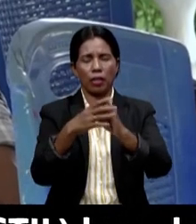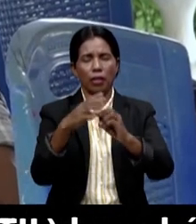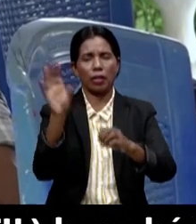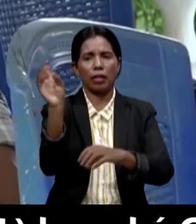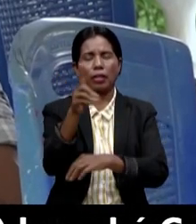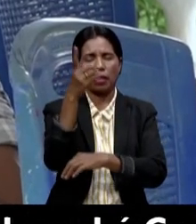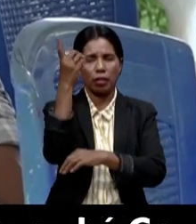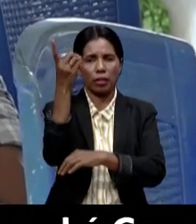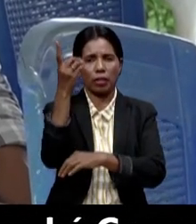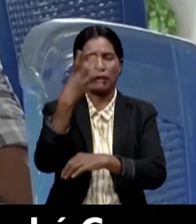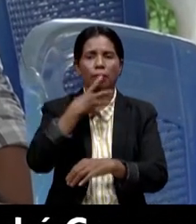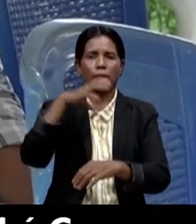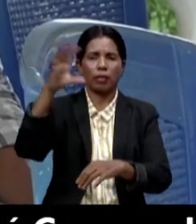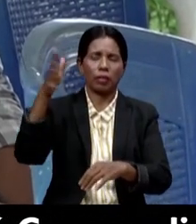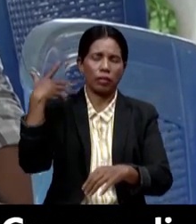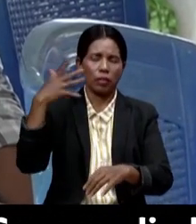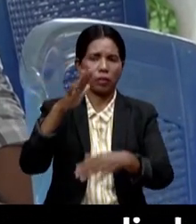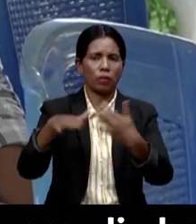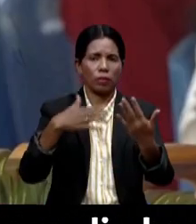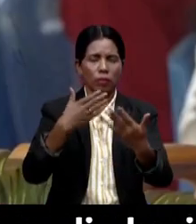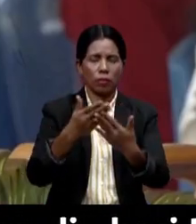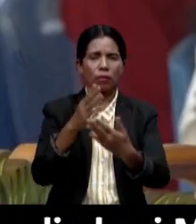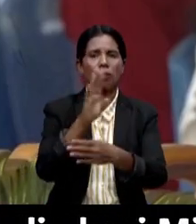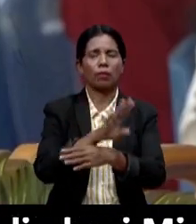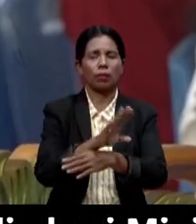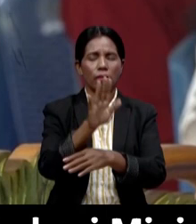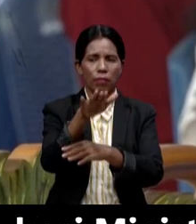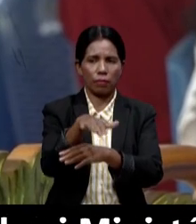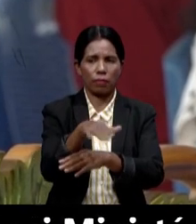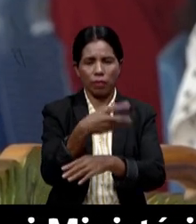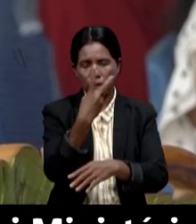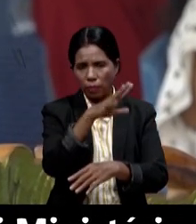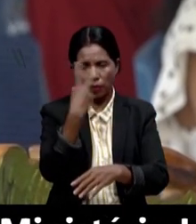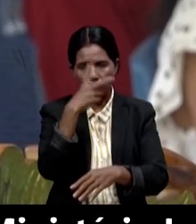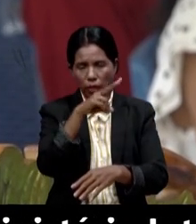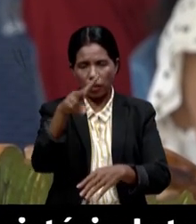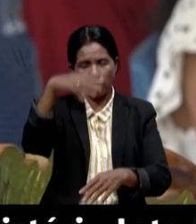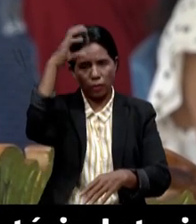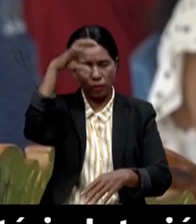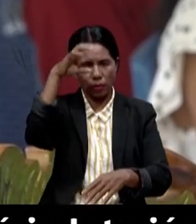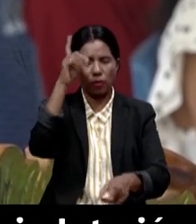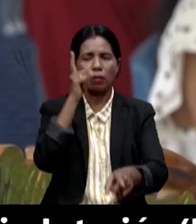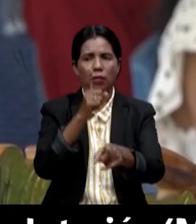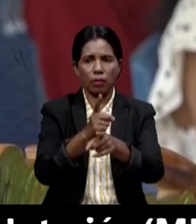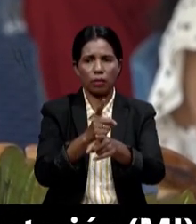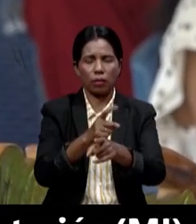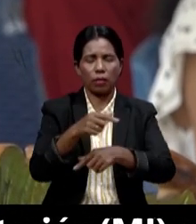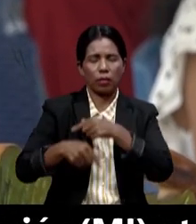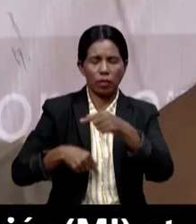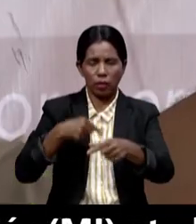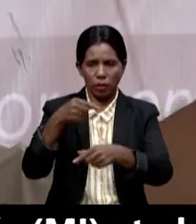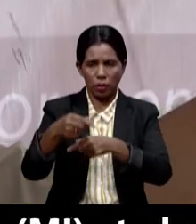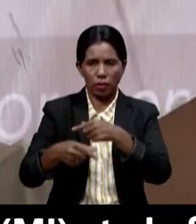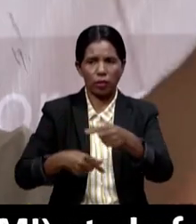kata buat waktu-waktu mati dadam. Itu mau sir belahare, itu yang udah mau lolos, itu mau sir jerasam ini sair,